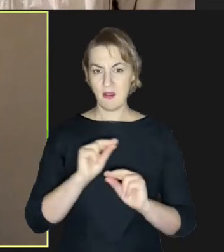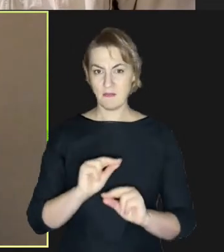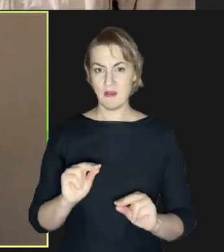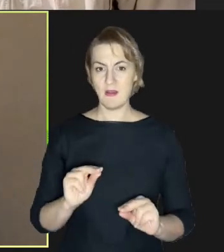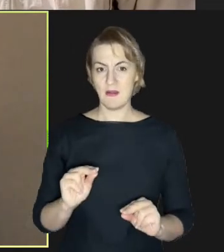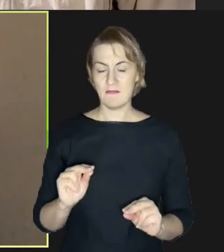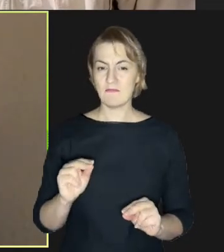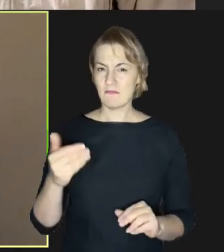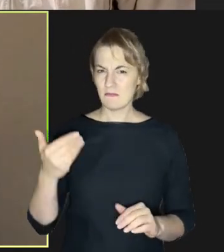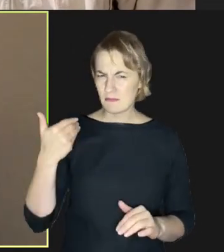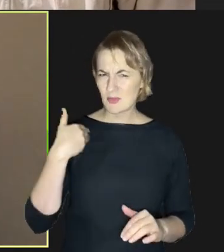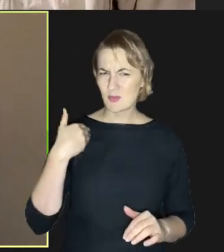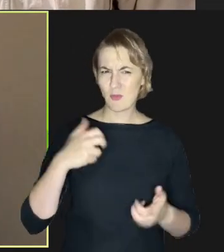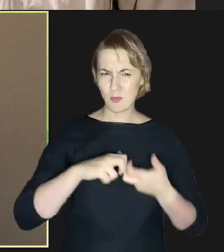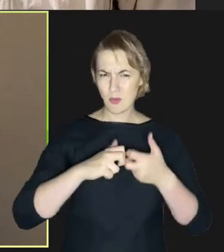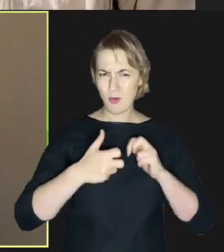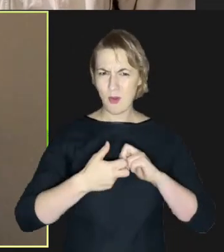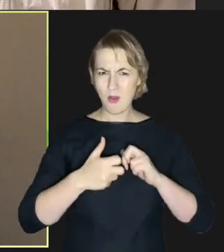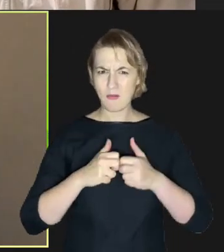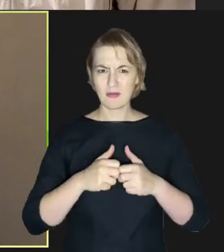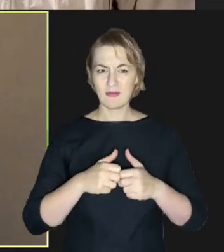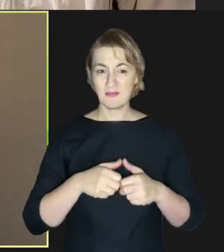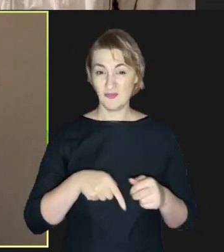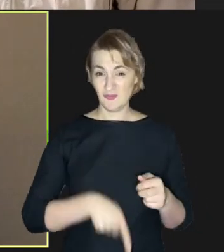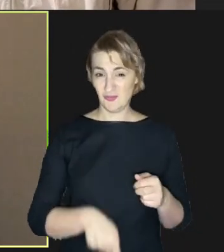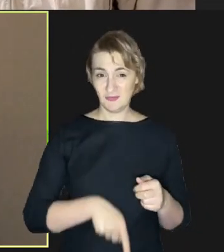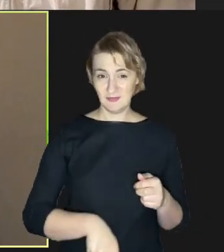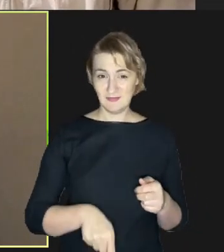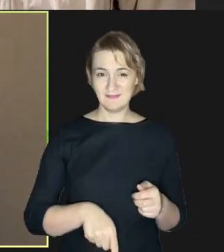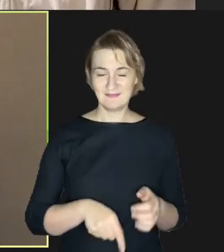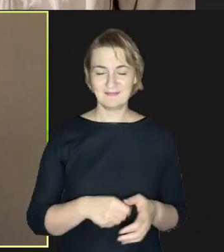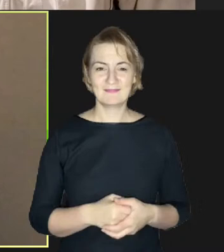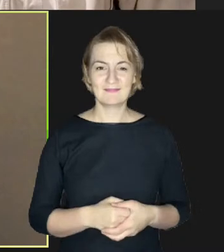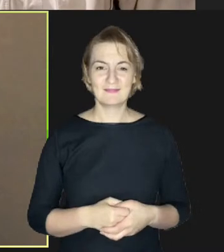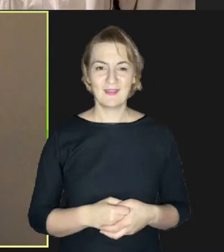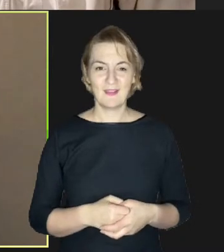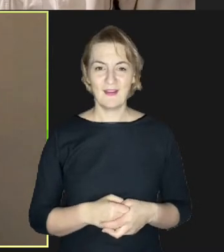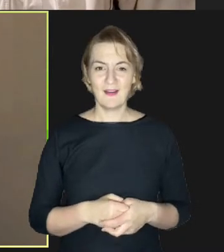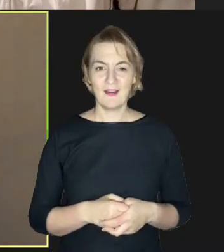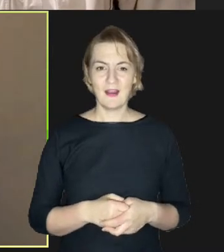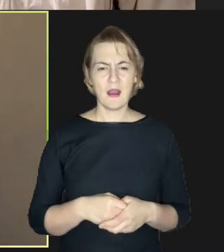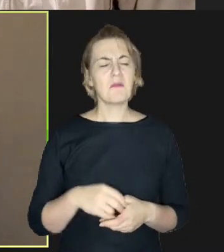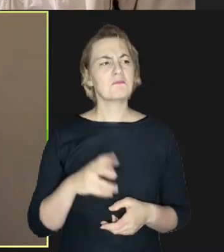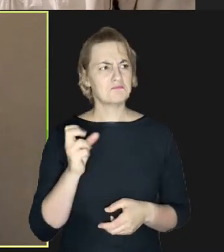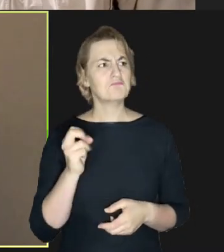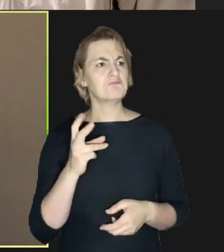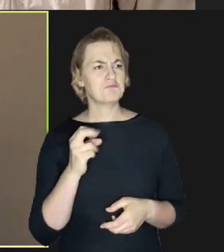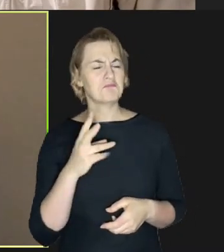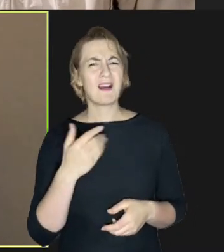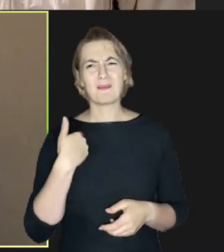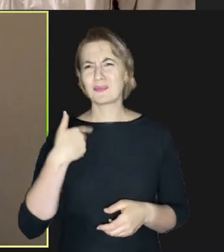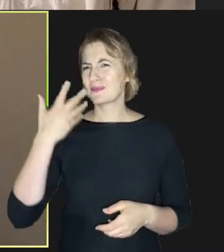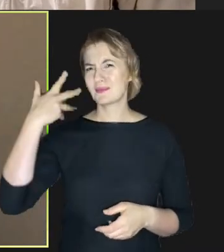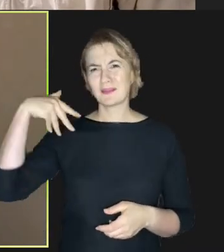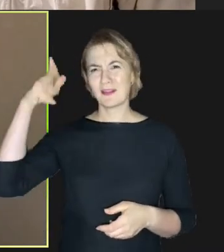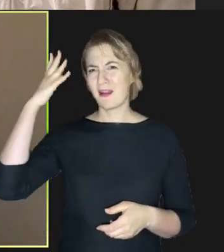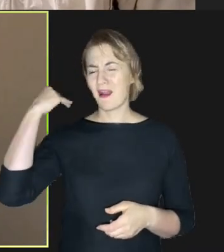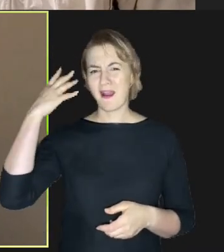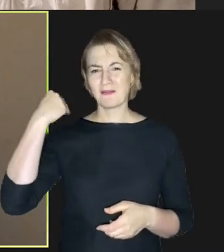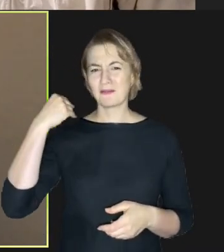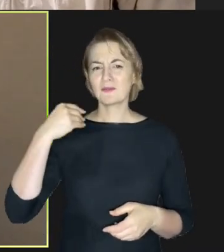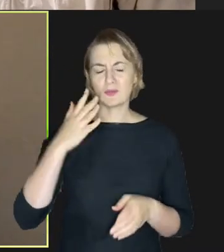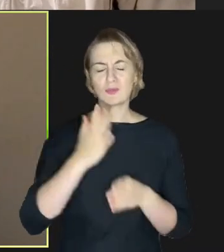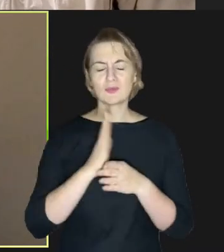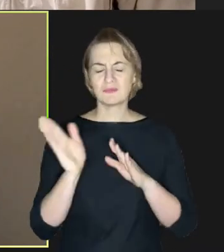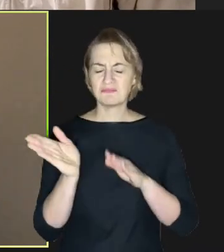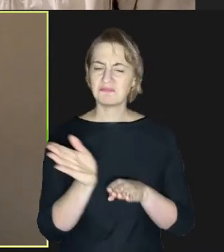że miałeś taki kłopot z trzymaniem moczu. A ten mówi, tak, no a to już było dawno, już to mam za sobą.